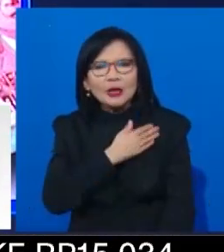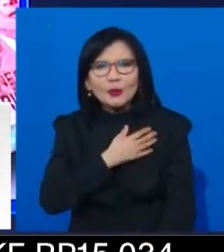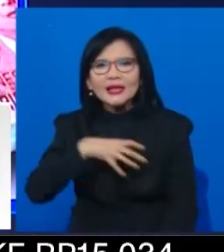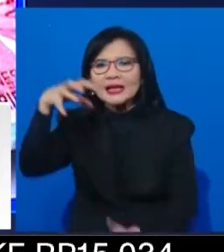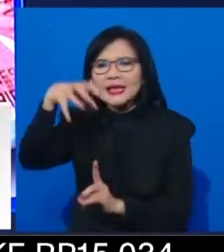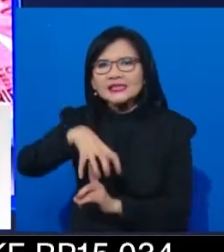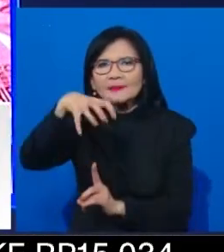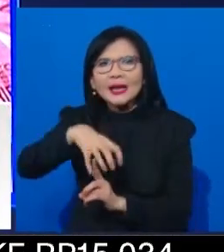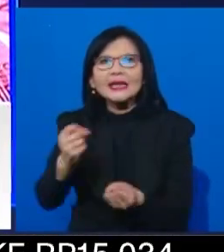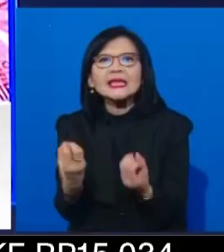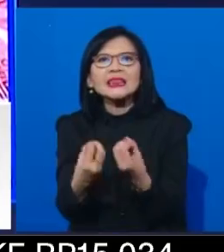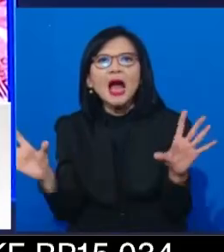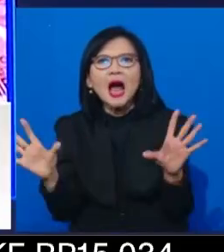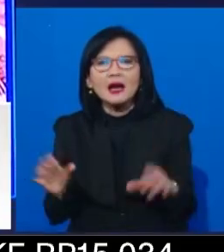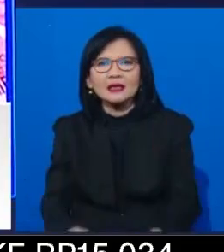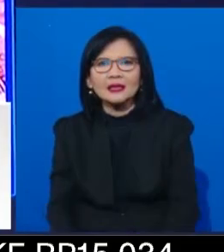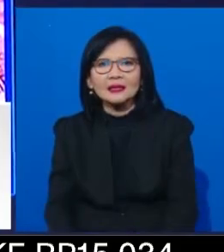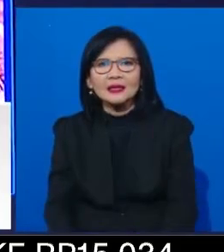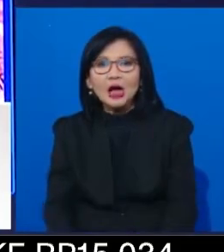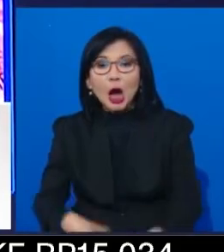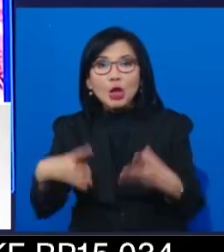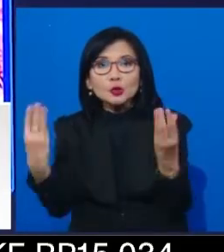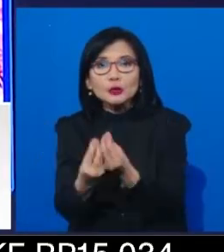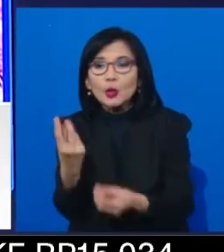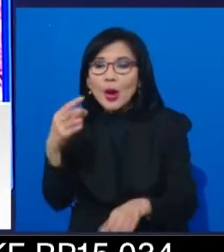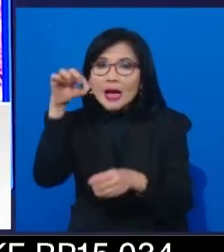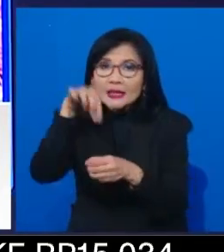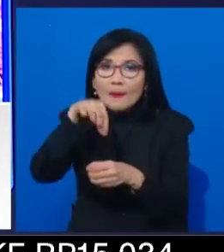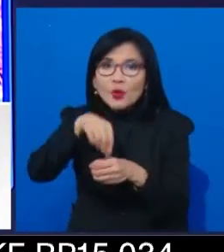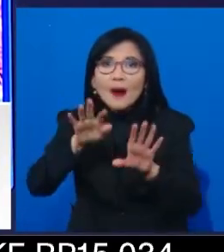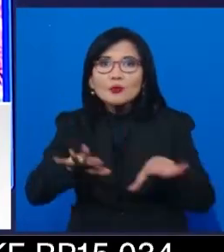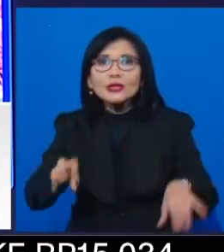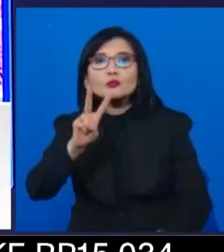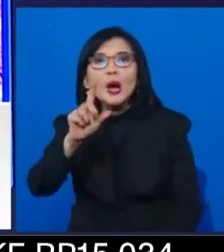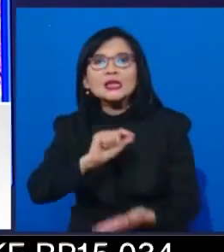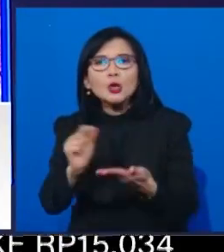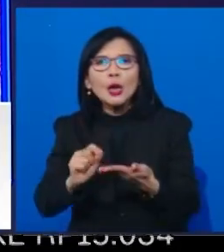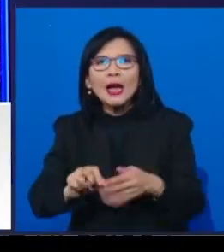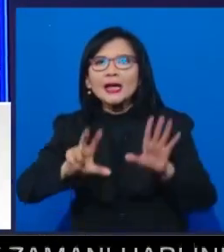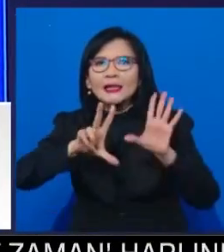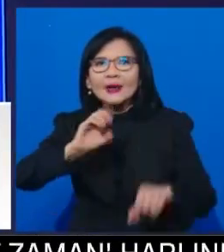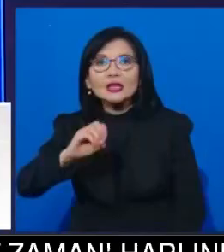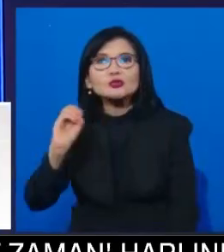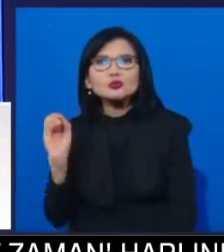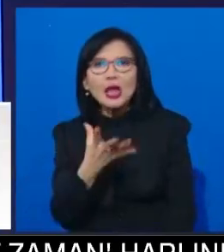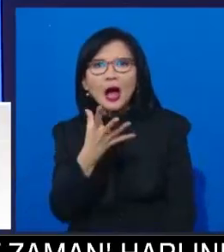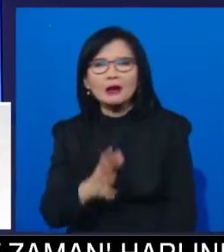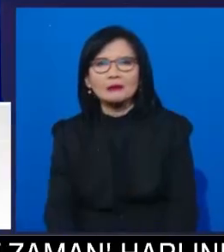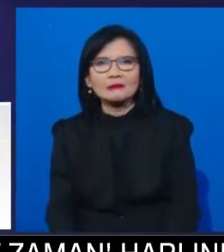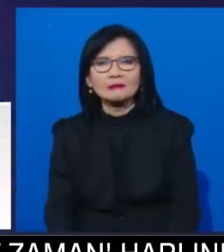Tasikmalaya, Jawa Barat raib. Tak tanggung-tanggung, pemirsa, total uang tabungan siswa dua sekolah mencapai 800 juta rupiah.